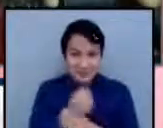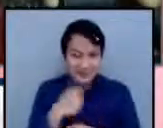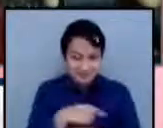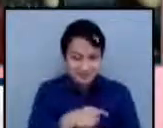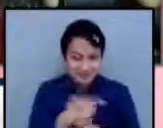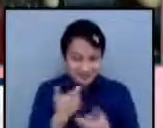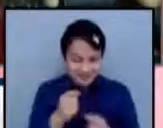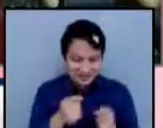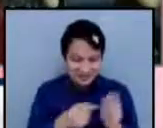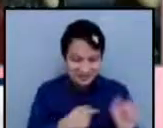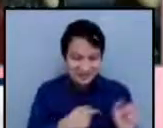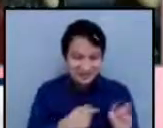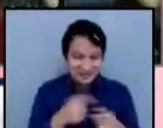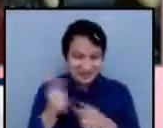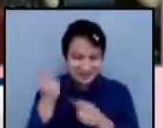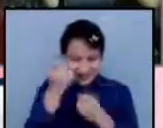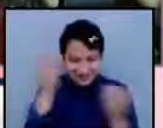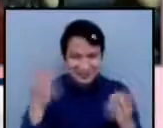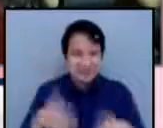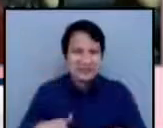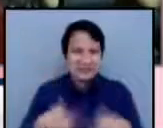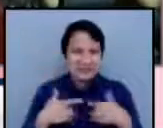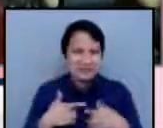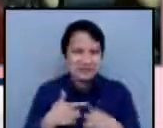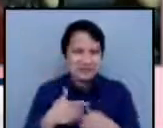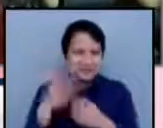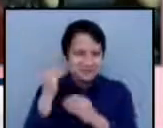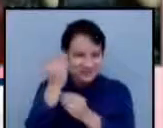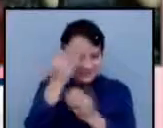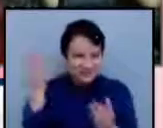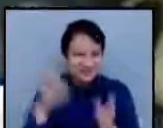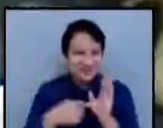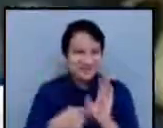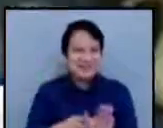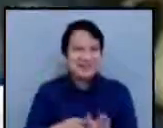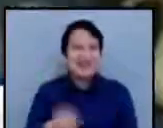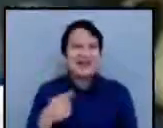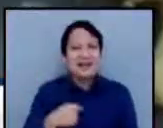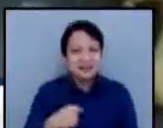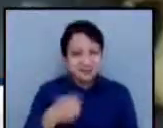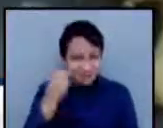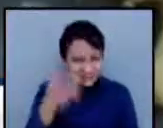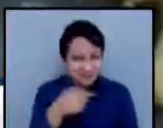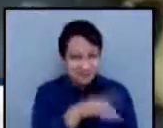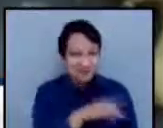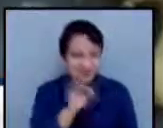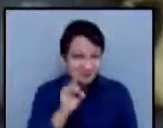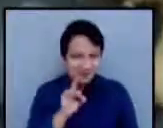ko, yung gusto kong gawin sa buhay ko, yung pangarap ko. So kung papipiliin niya ako, siya yung ika-cancel ko.